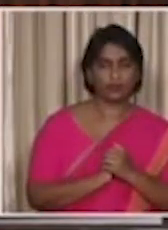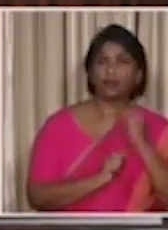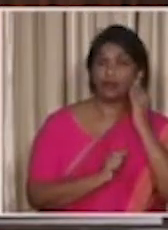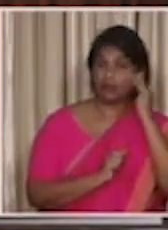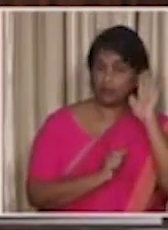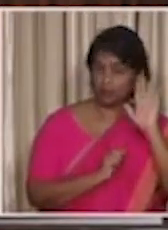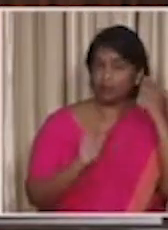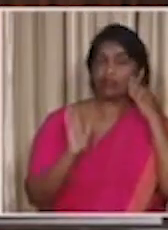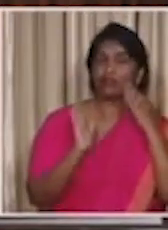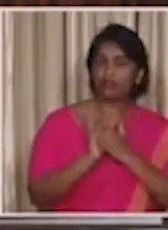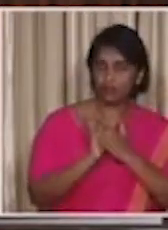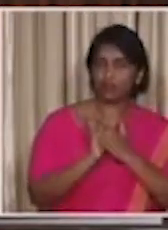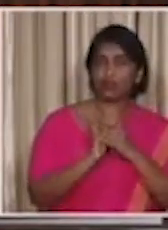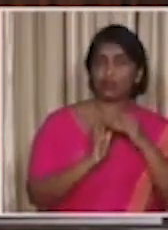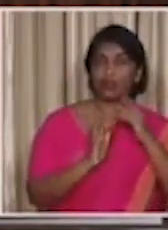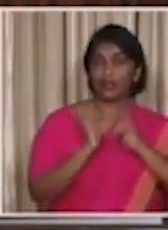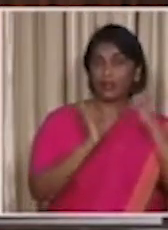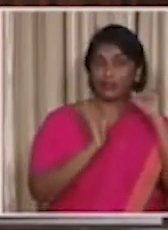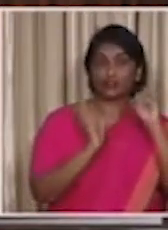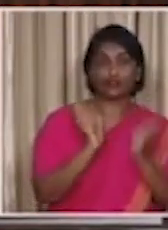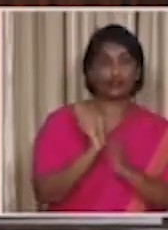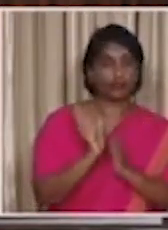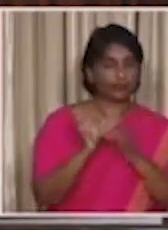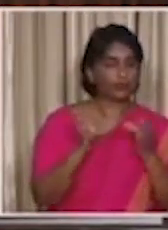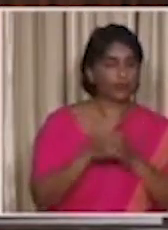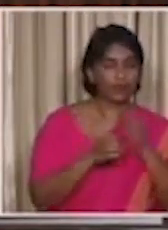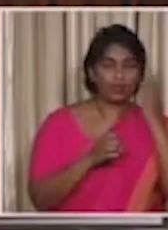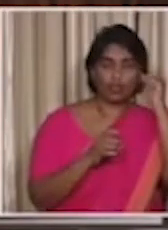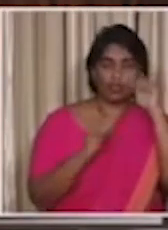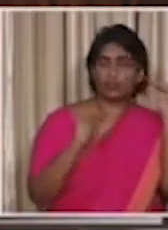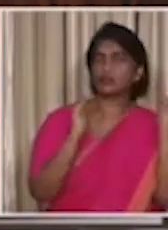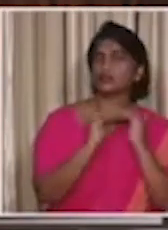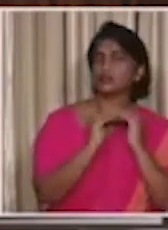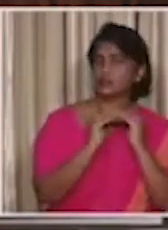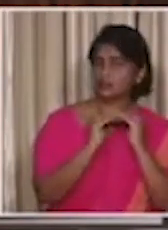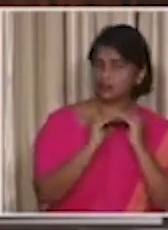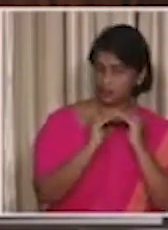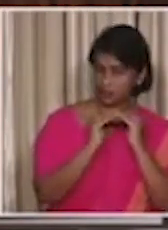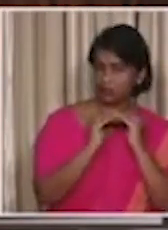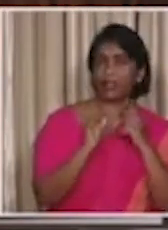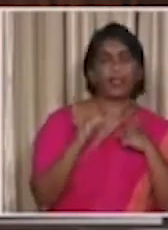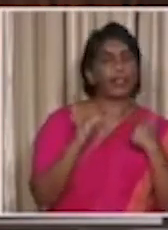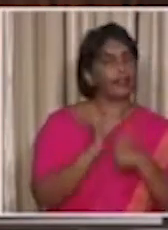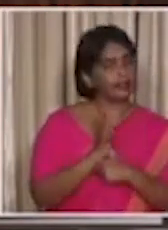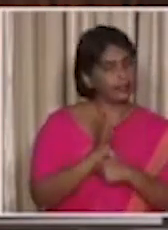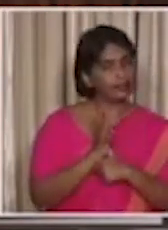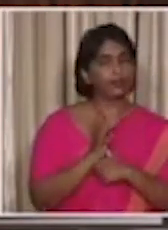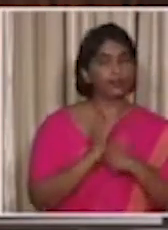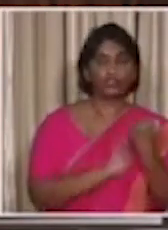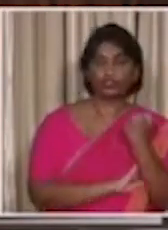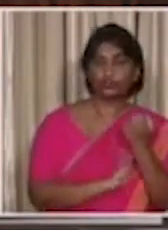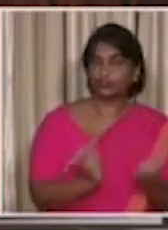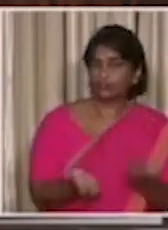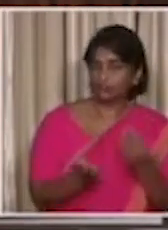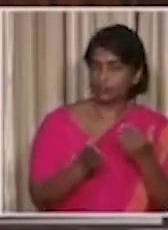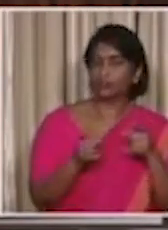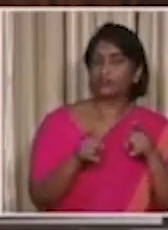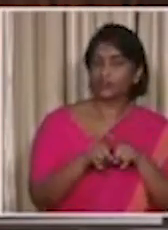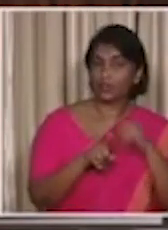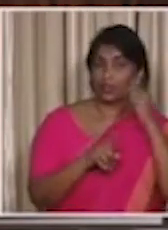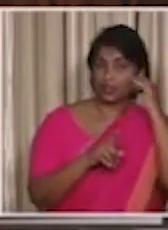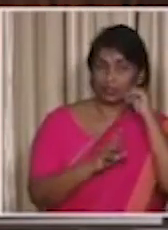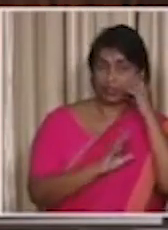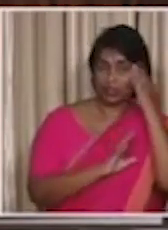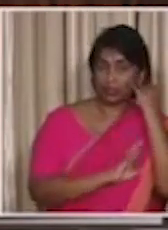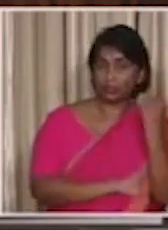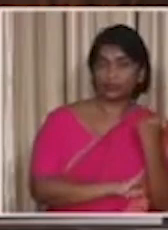කාන්තාවන් පිළිබඳ ජාතික කොමිෂන් සභා පනත, ස්ත්‍රී පුරුෂ සමානත්වතා පනත, සවිබල ගැන්වීමේ ස්ත්‍රී